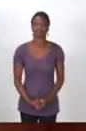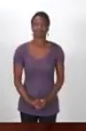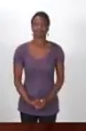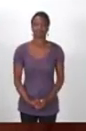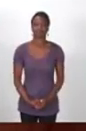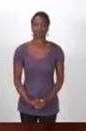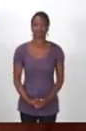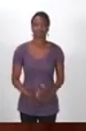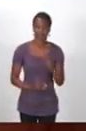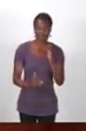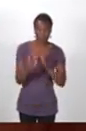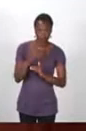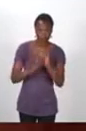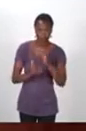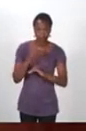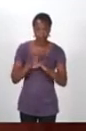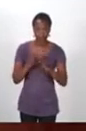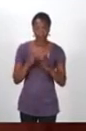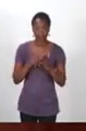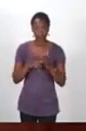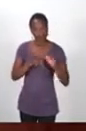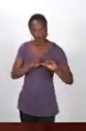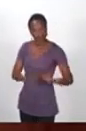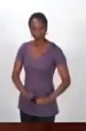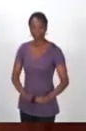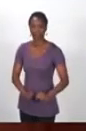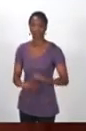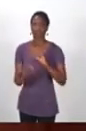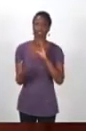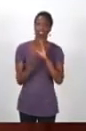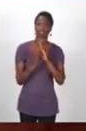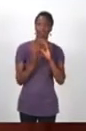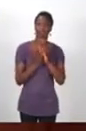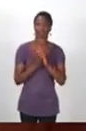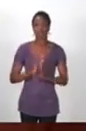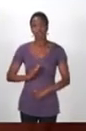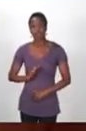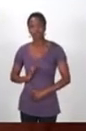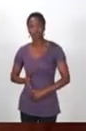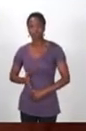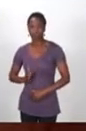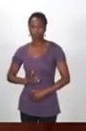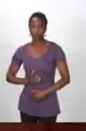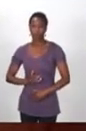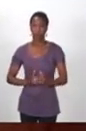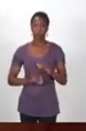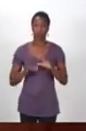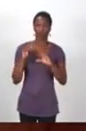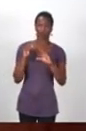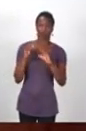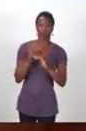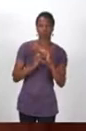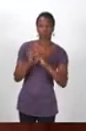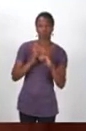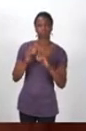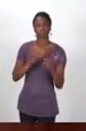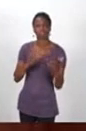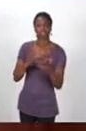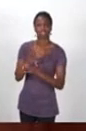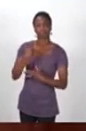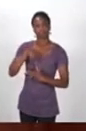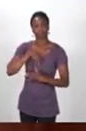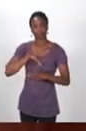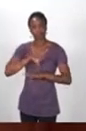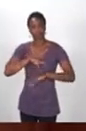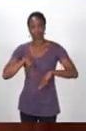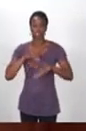Notre programme de résilience alimentaire Bordeaux Recettes d'avenir, que nous vous avons présenté lors du dernier conseil,